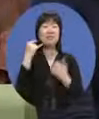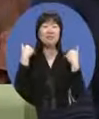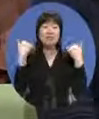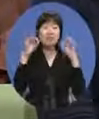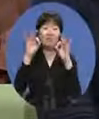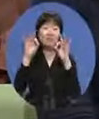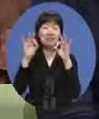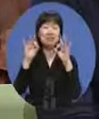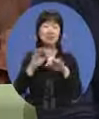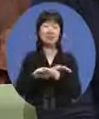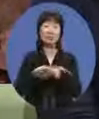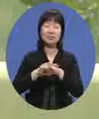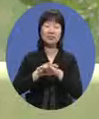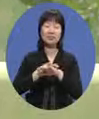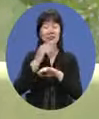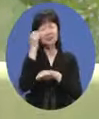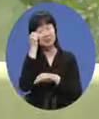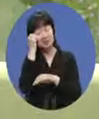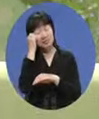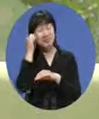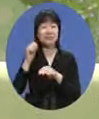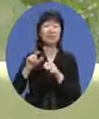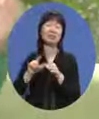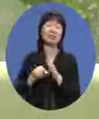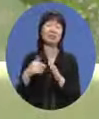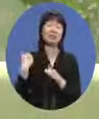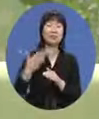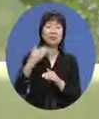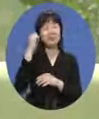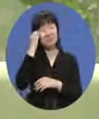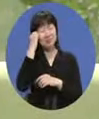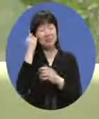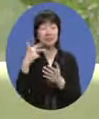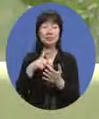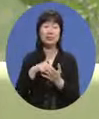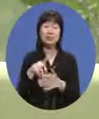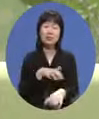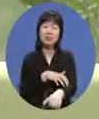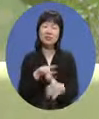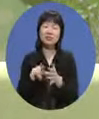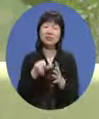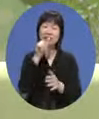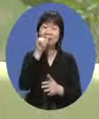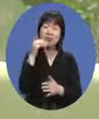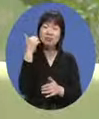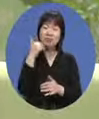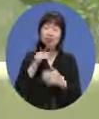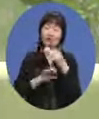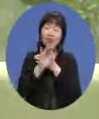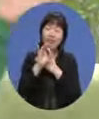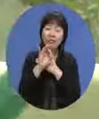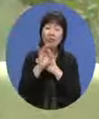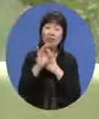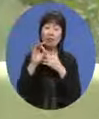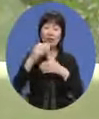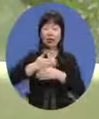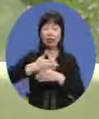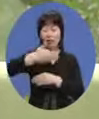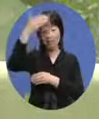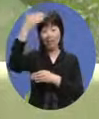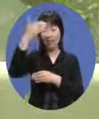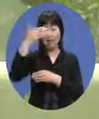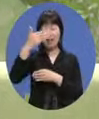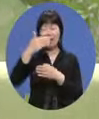어른들도 잘 때는 어른들은 모르겠는데 자고 일어나서 좀 약간 불편하고 막 그럴 때 있잖아요. 누가 아침에 그냥 커튼 촥 열어준다고